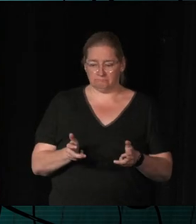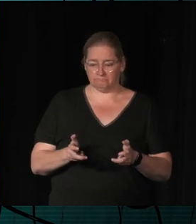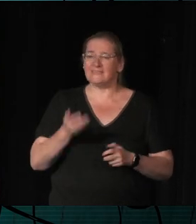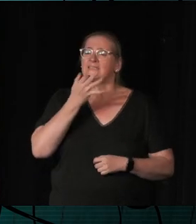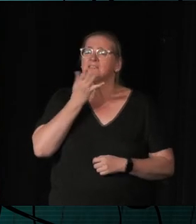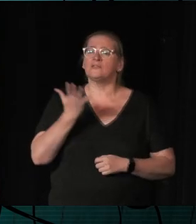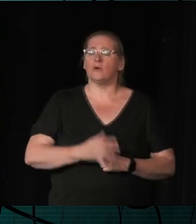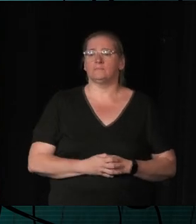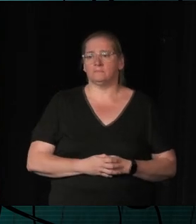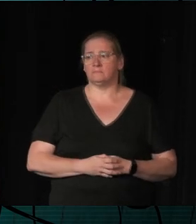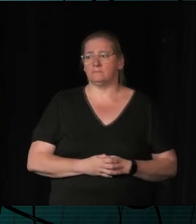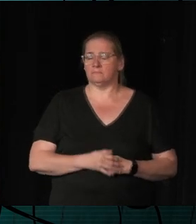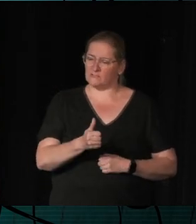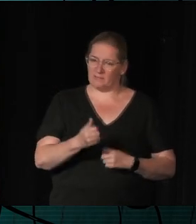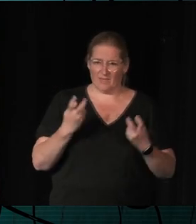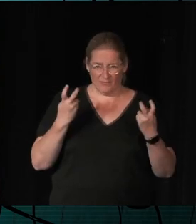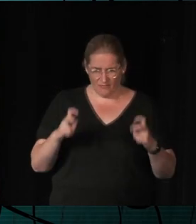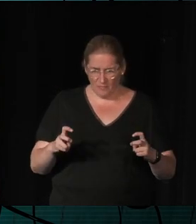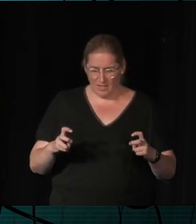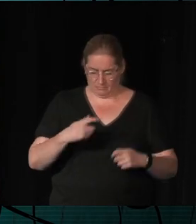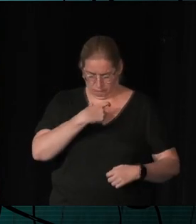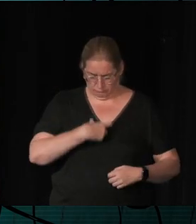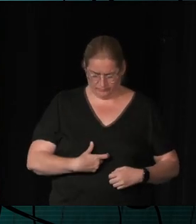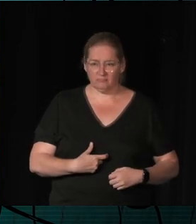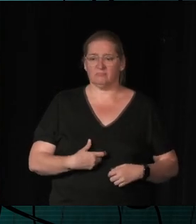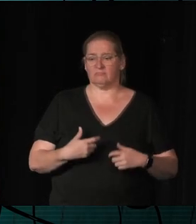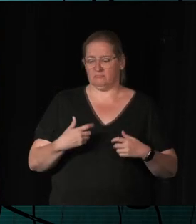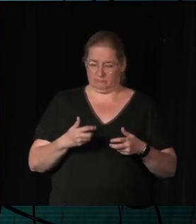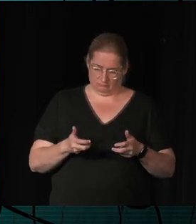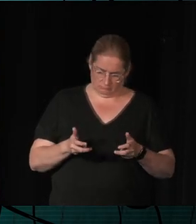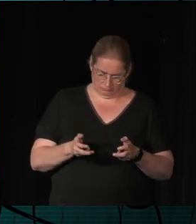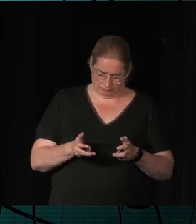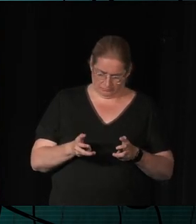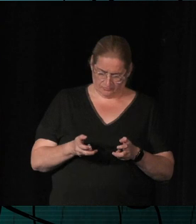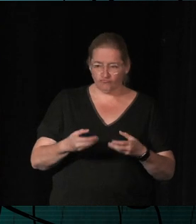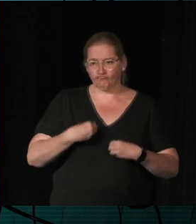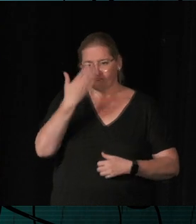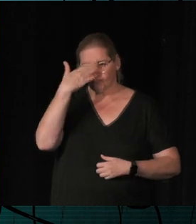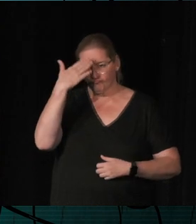voulu donner le sentiment aux joueurs de savoir ce qu'ils allaient faire et en gros de ne pas leur donner